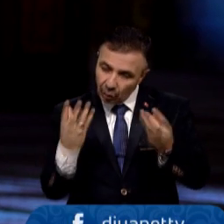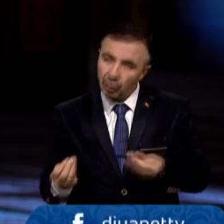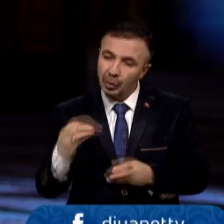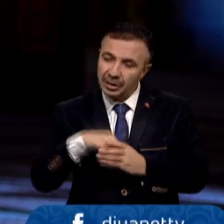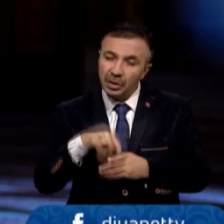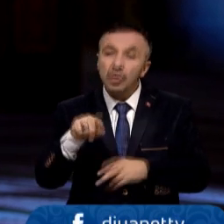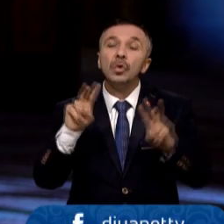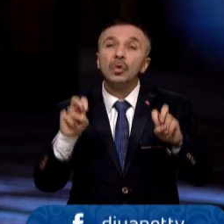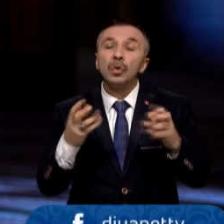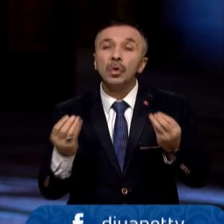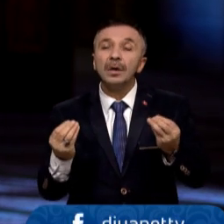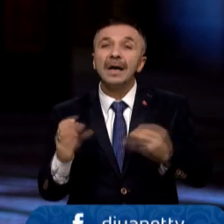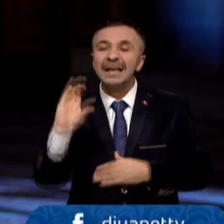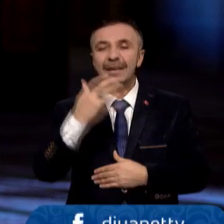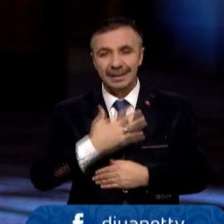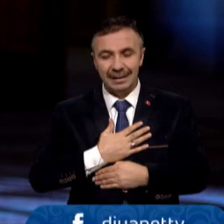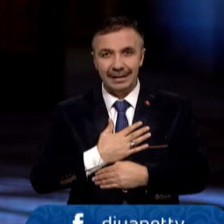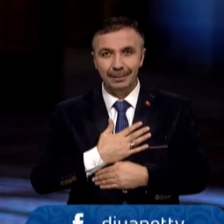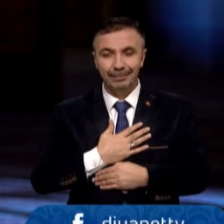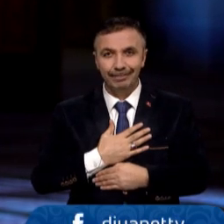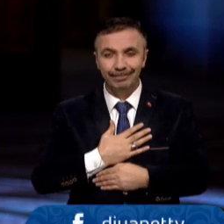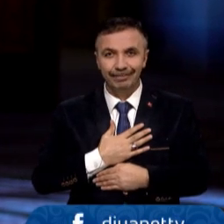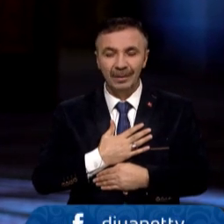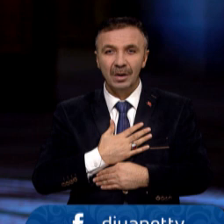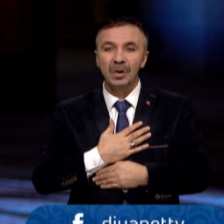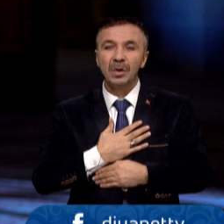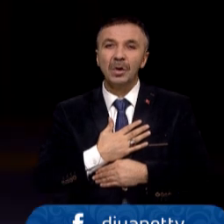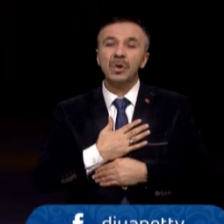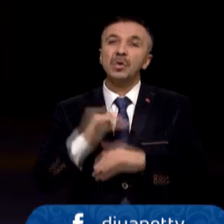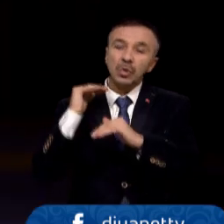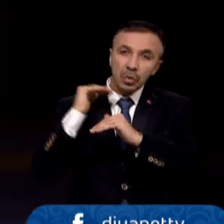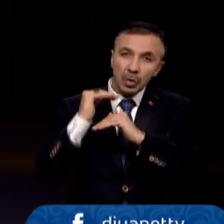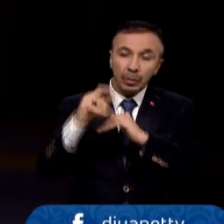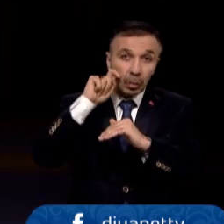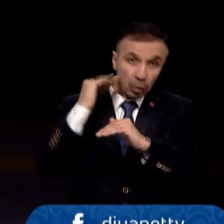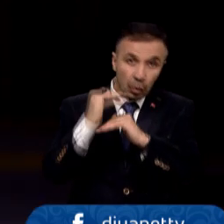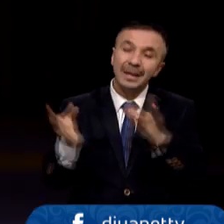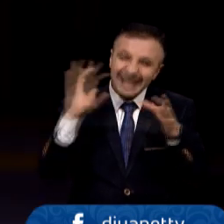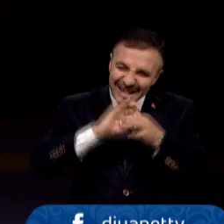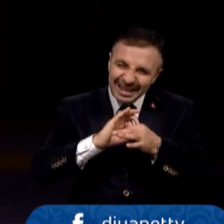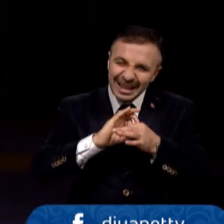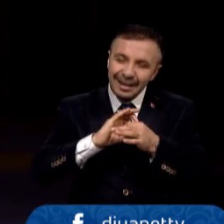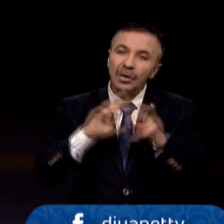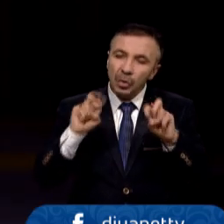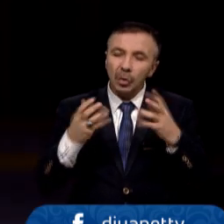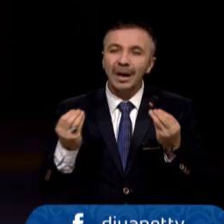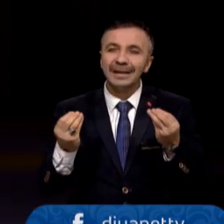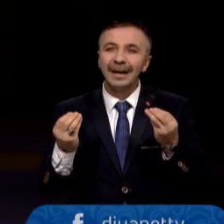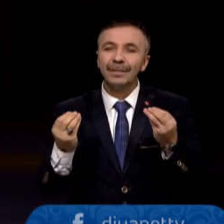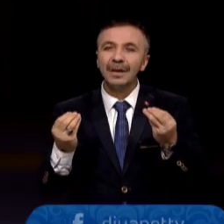ilgilendiren konular ya bu konular dinimiz İslam'ı toplumumuz ümmeti ilgilendiren